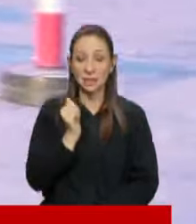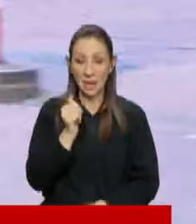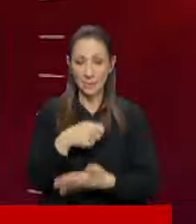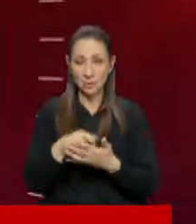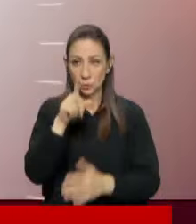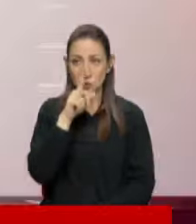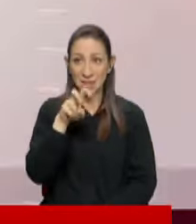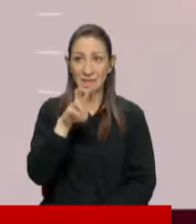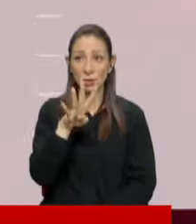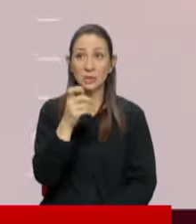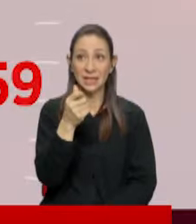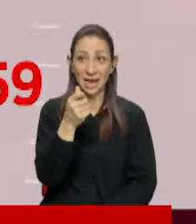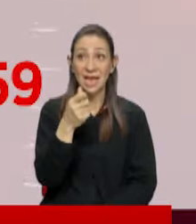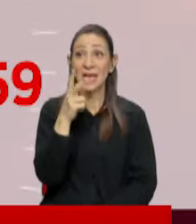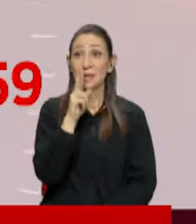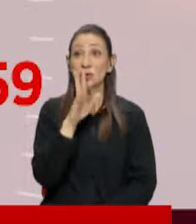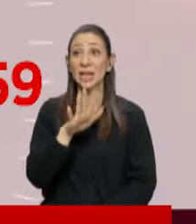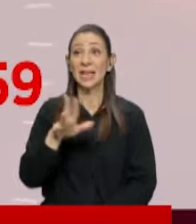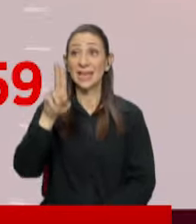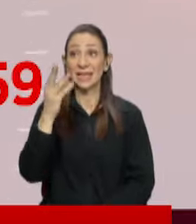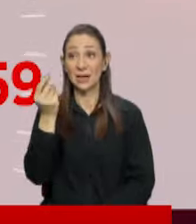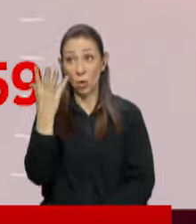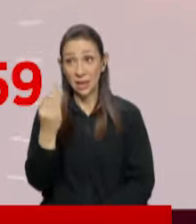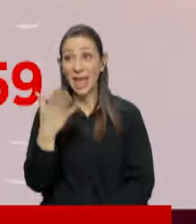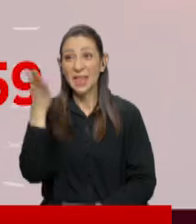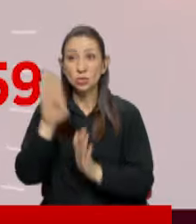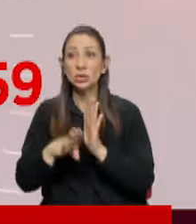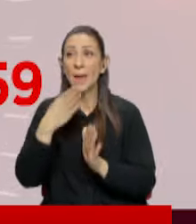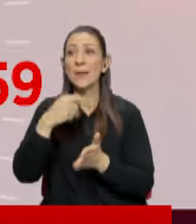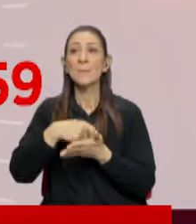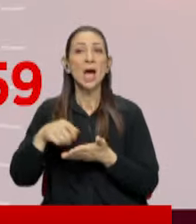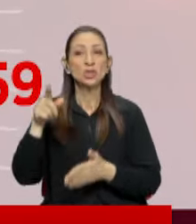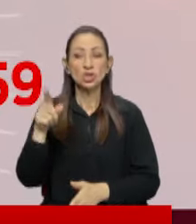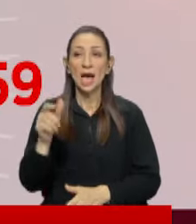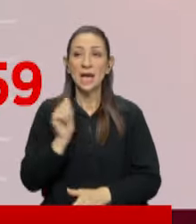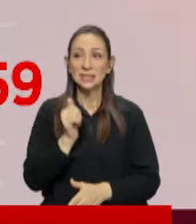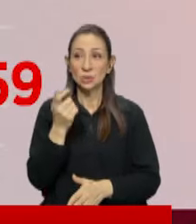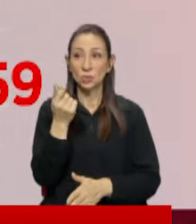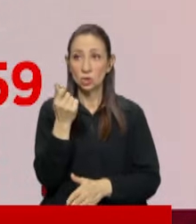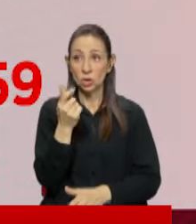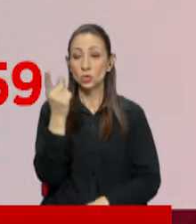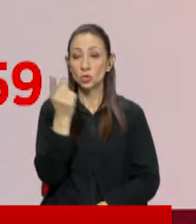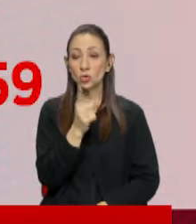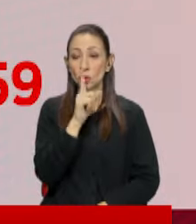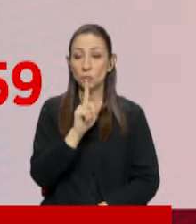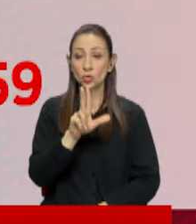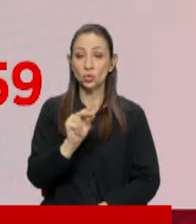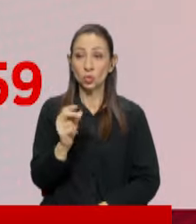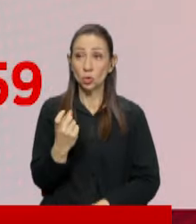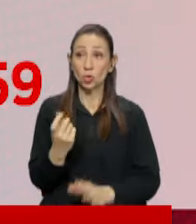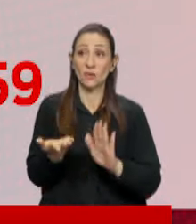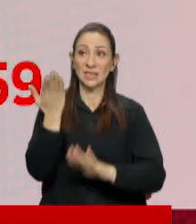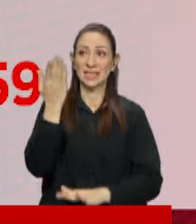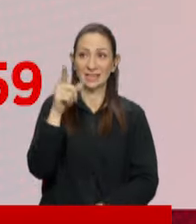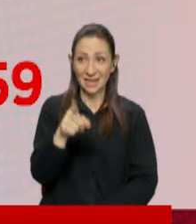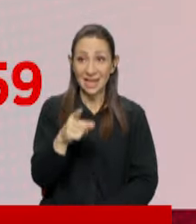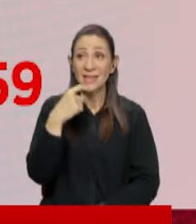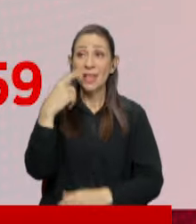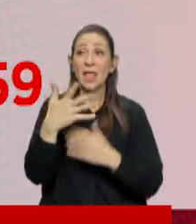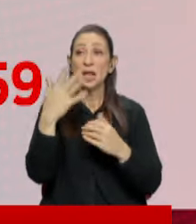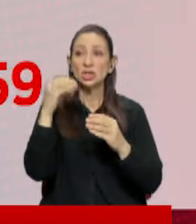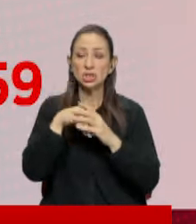ücret 184 liraydı. 257 lira olan en düşük emekli maaşı asgari ücretin %139'u kadardı. Yıllar